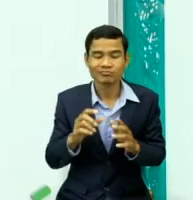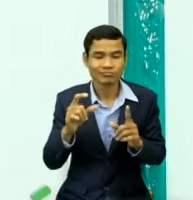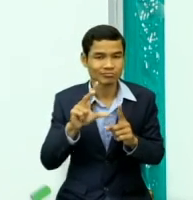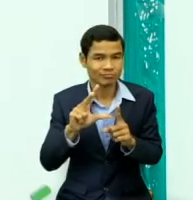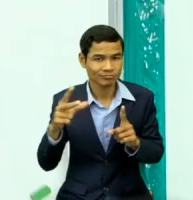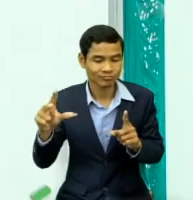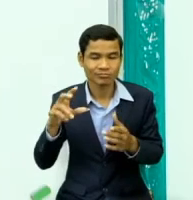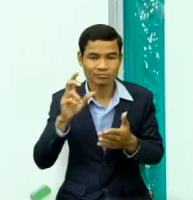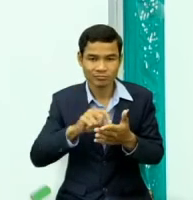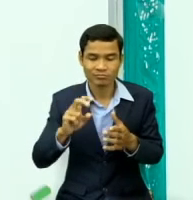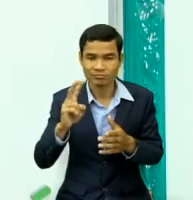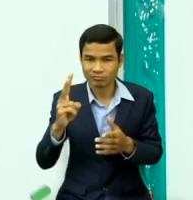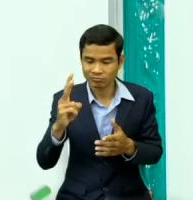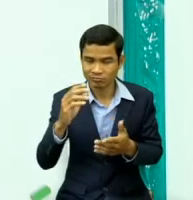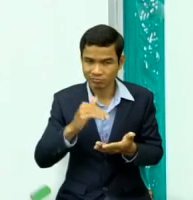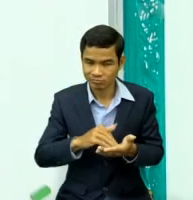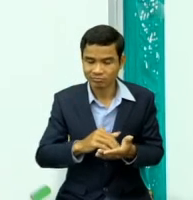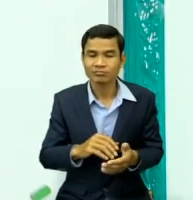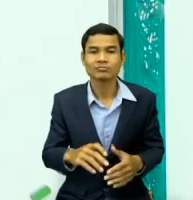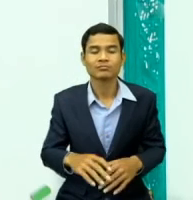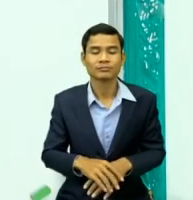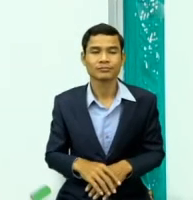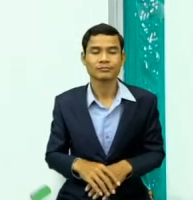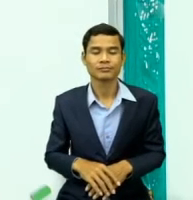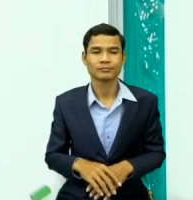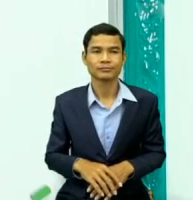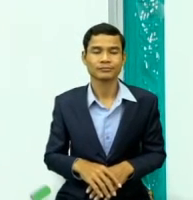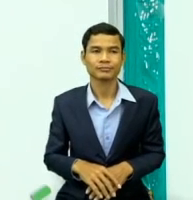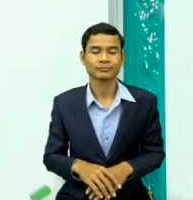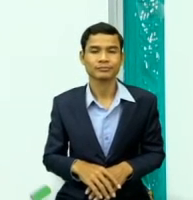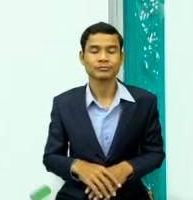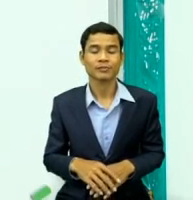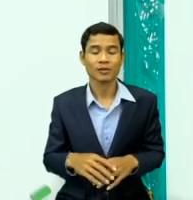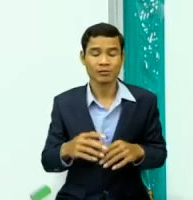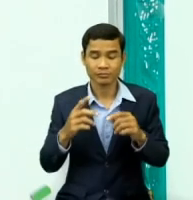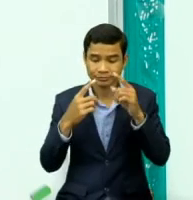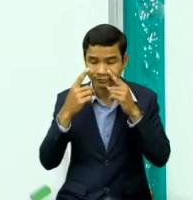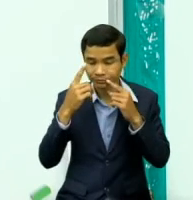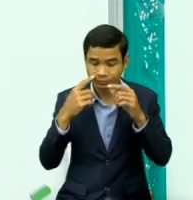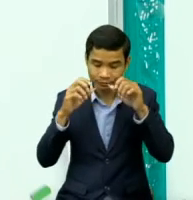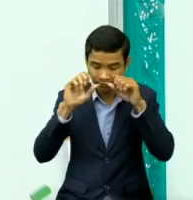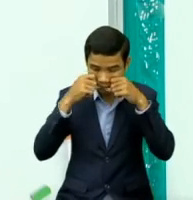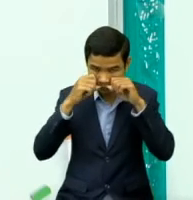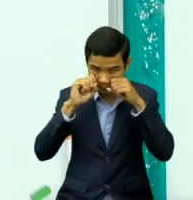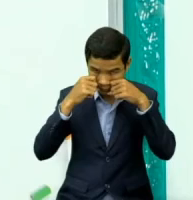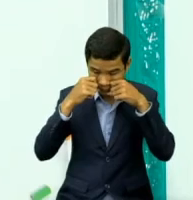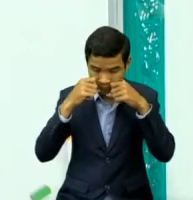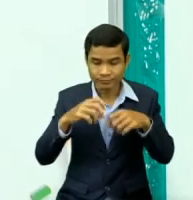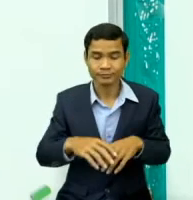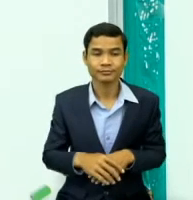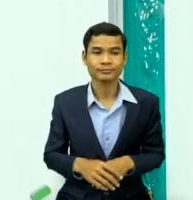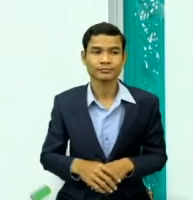nít cứ dân sẽ xe bán bị đòn trà chốm ngang à